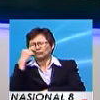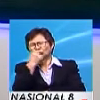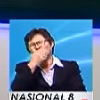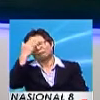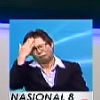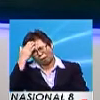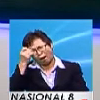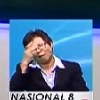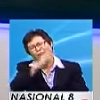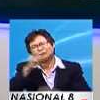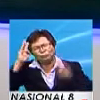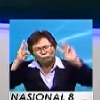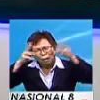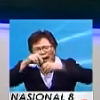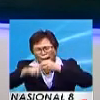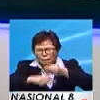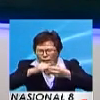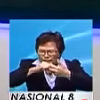Razak